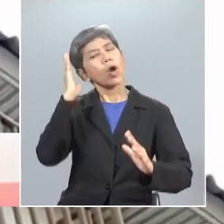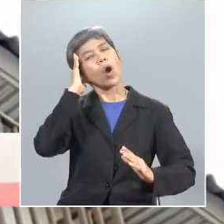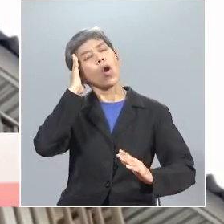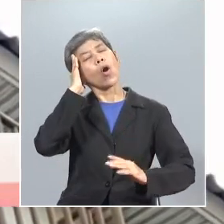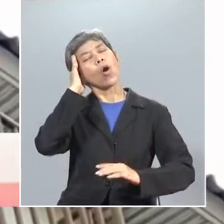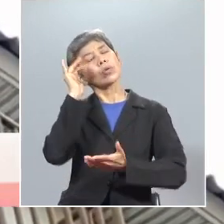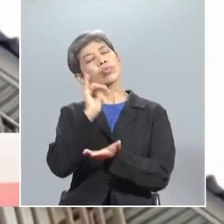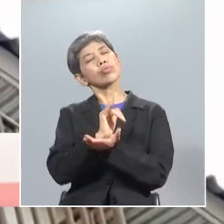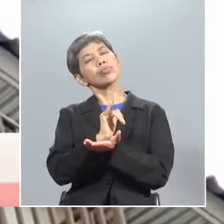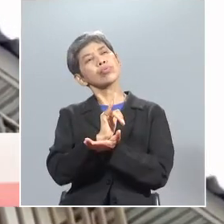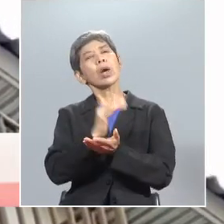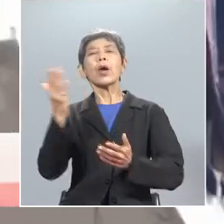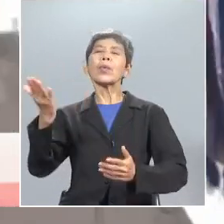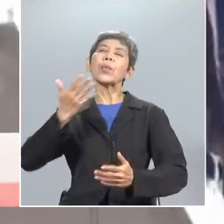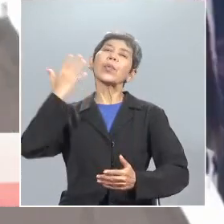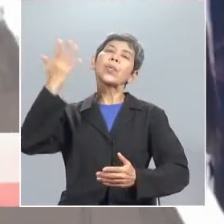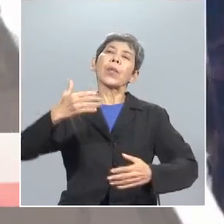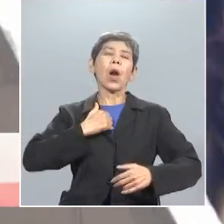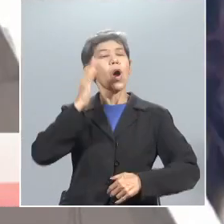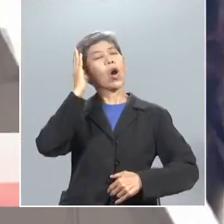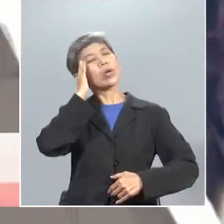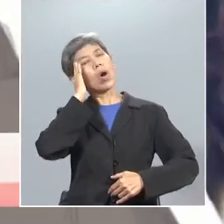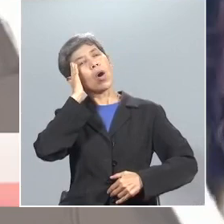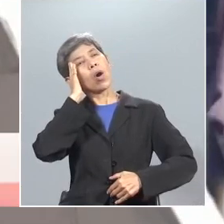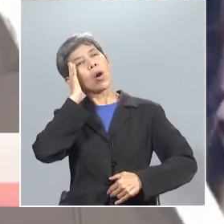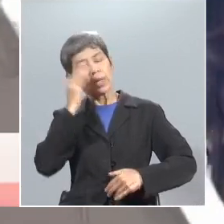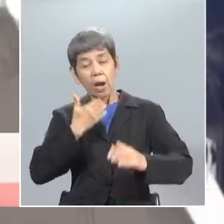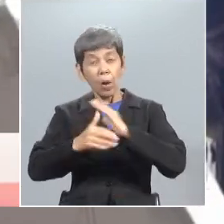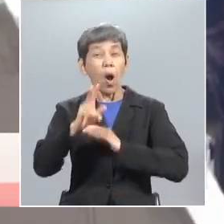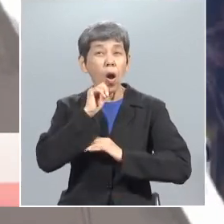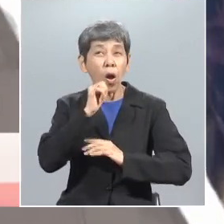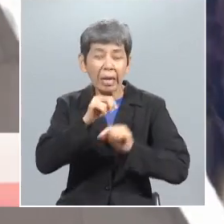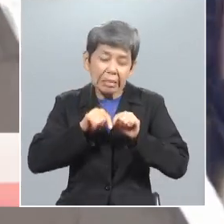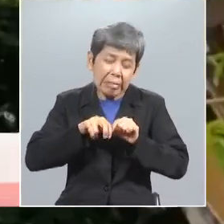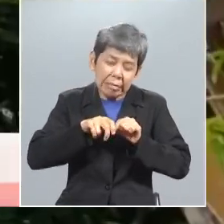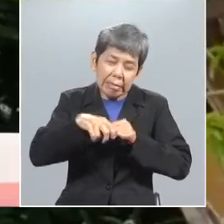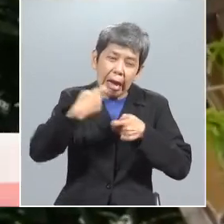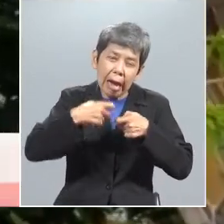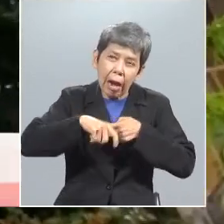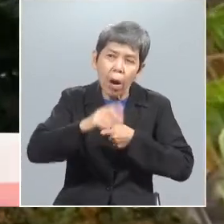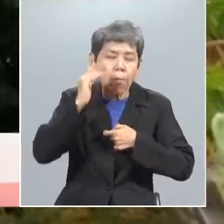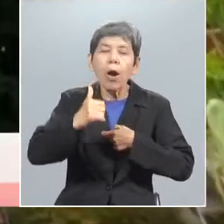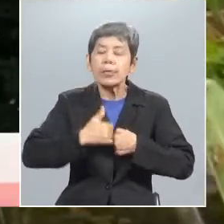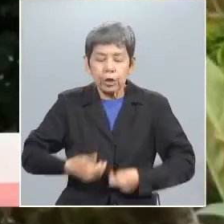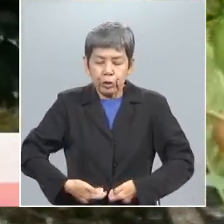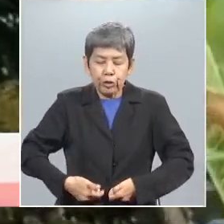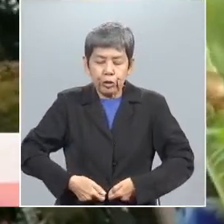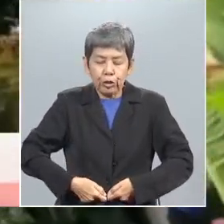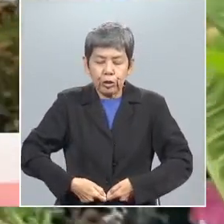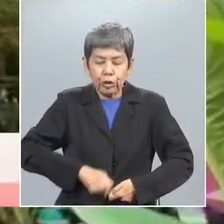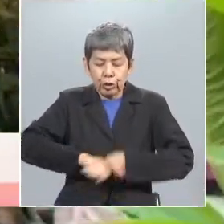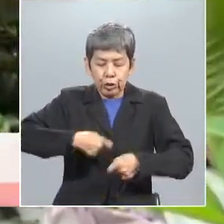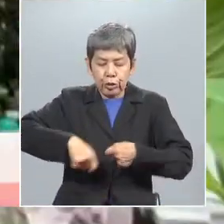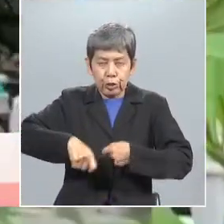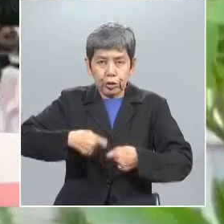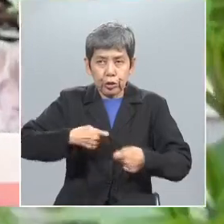บียงเพราะว่ามันเย็นแล้วพอนอนที่ระเบียงค่ะจะไปเข้าห้องน้ำเนี่ยมันก็ลำบากพ่อก็เลยฉี่ใส่ถุงหลัง